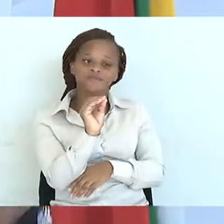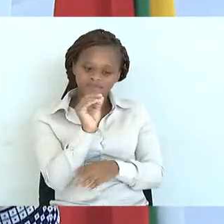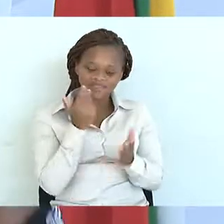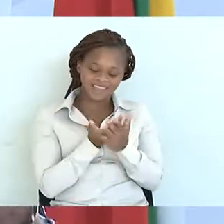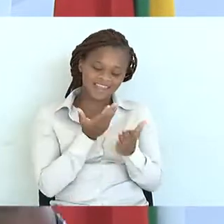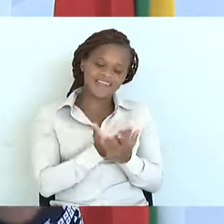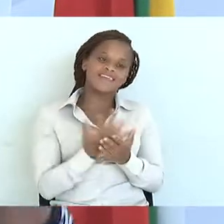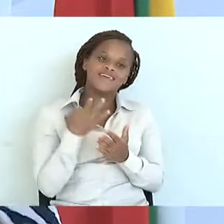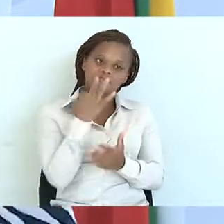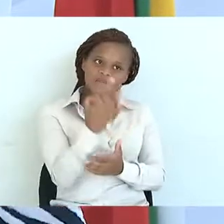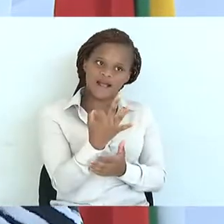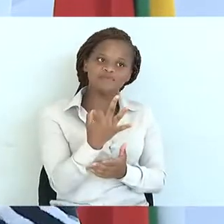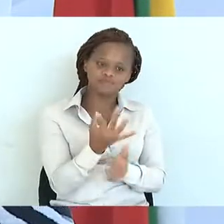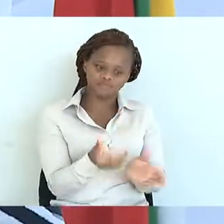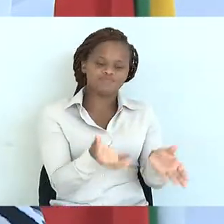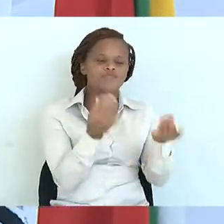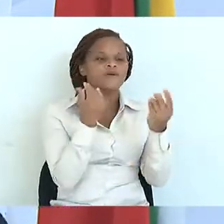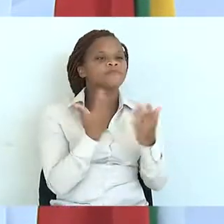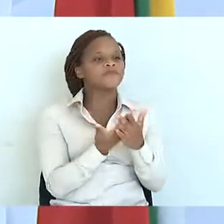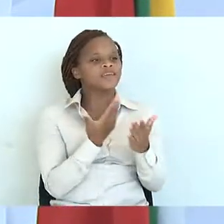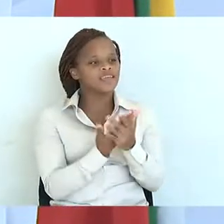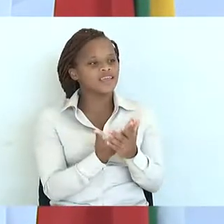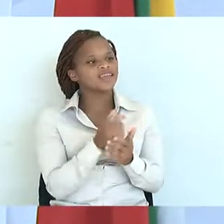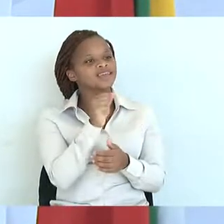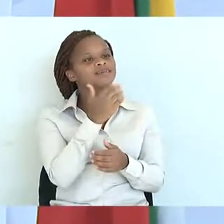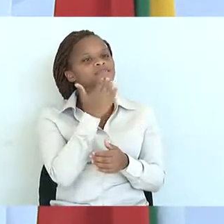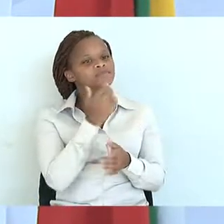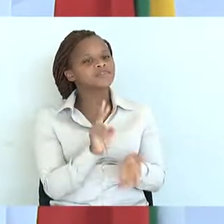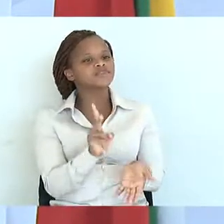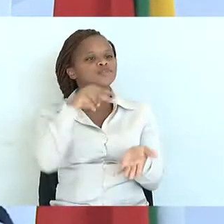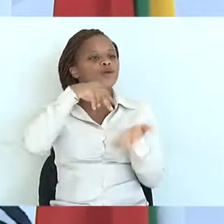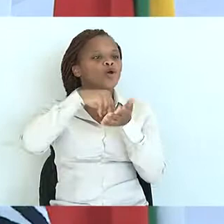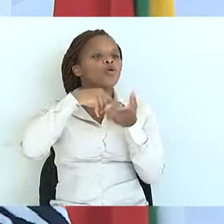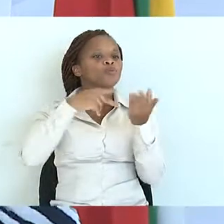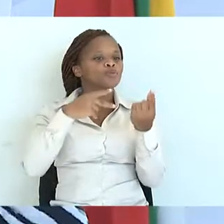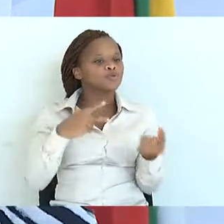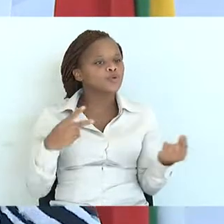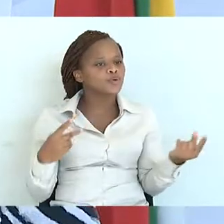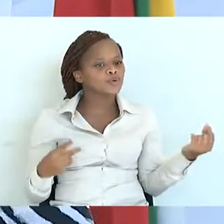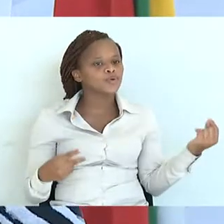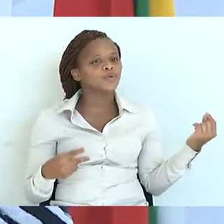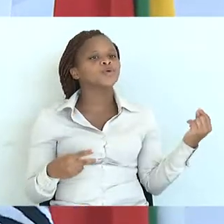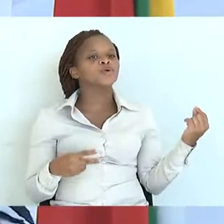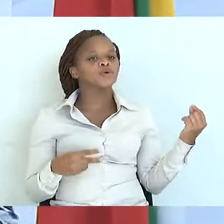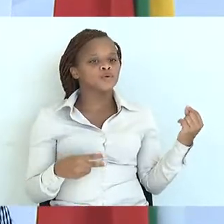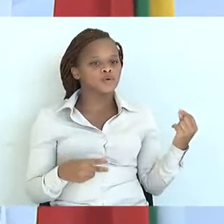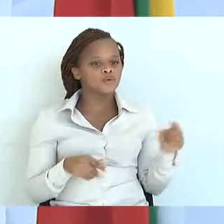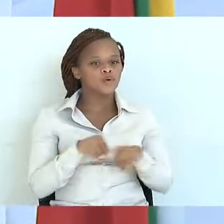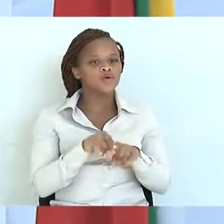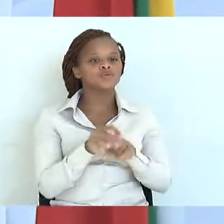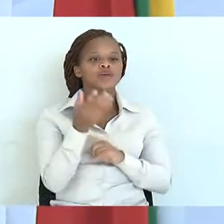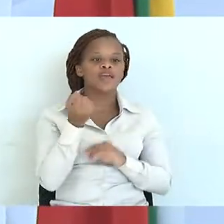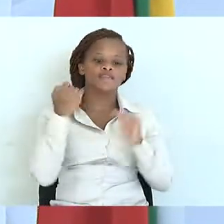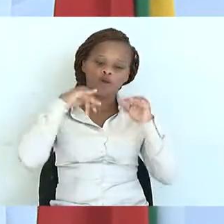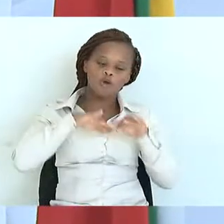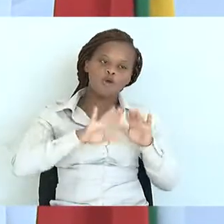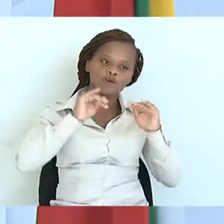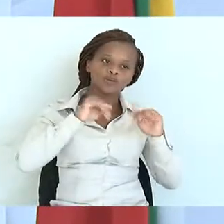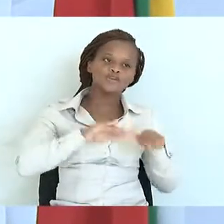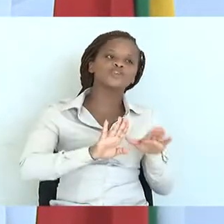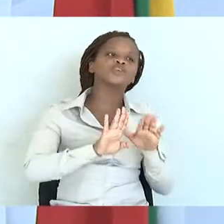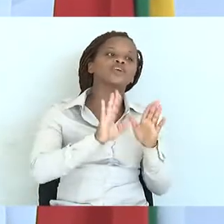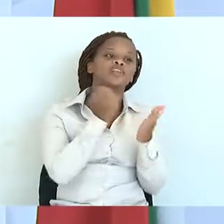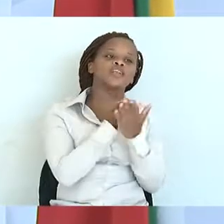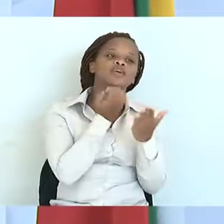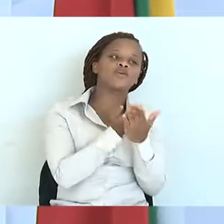So fanele nani nisukume nenze something. Kunento eshiwa ebizwa i-oceans economy. From kudala ngihlala ngilibele